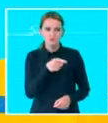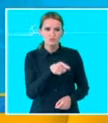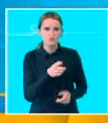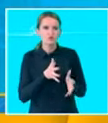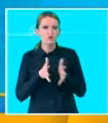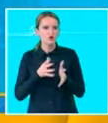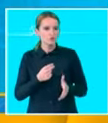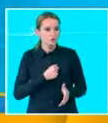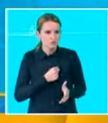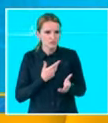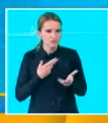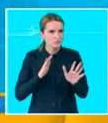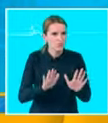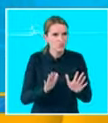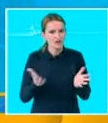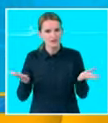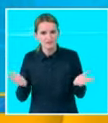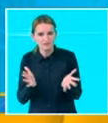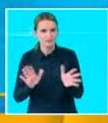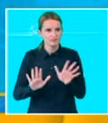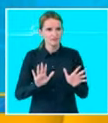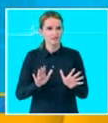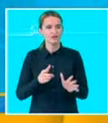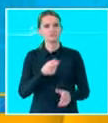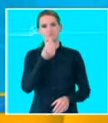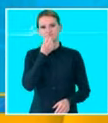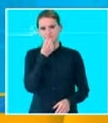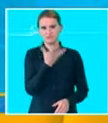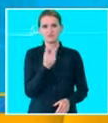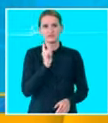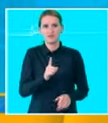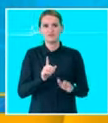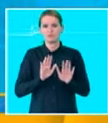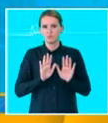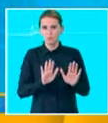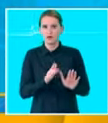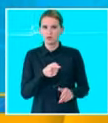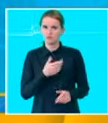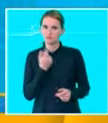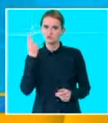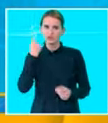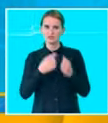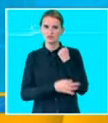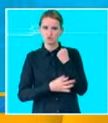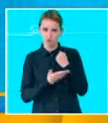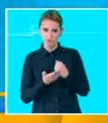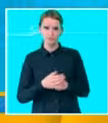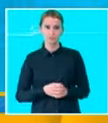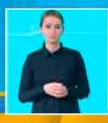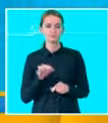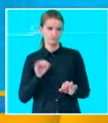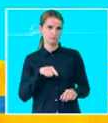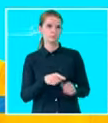хубава история да започнем. Да. Сега, Мария, питах се, докато ви представях, Мария Касимова